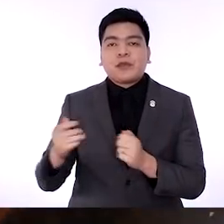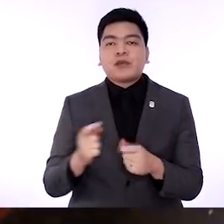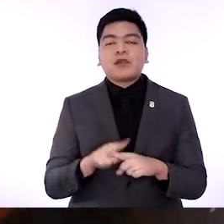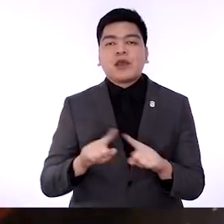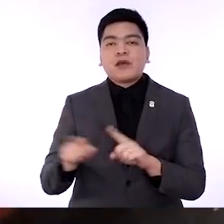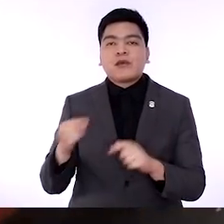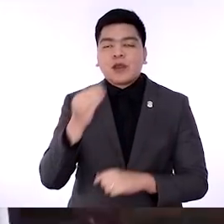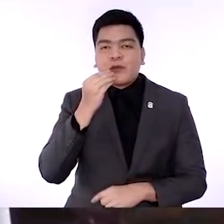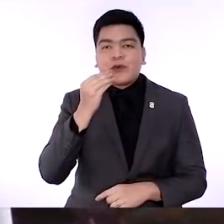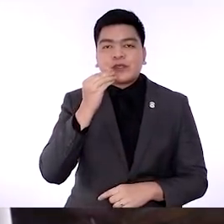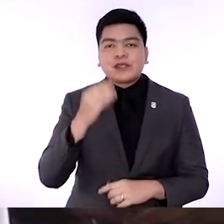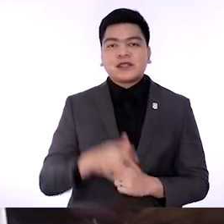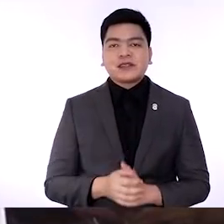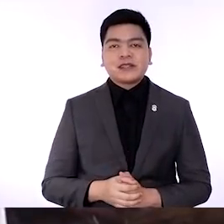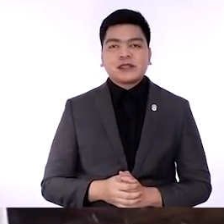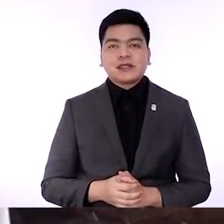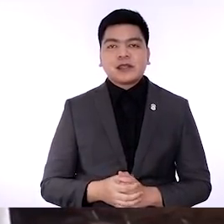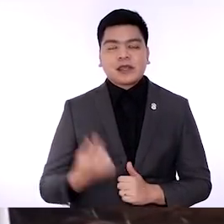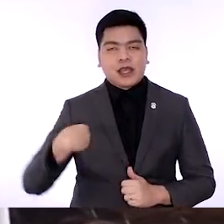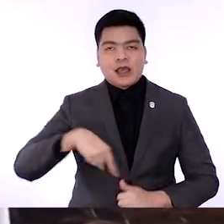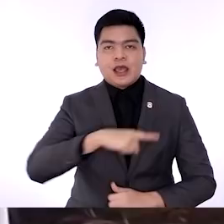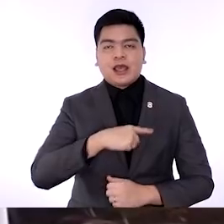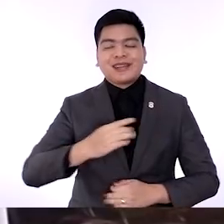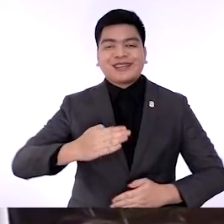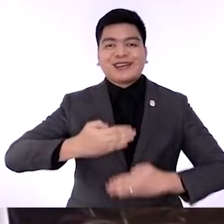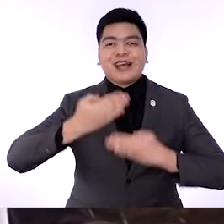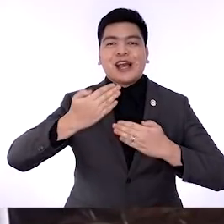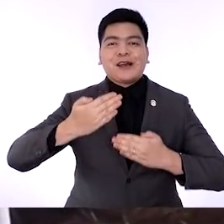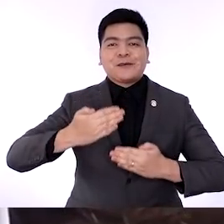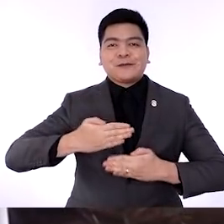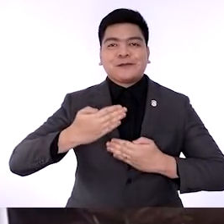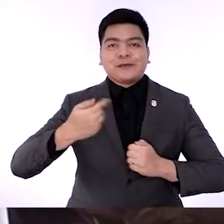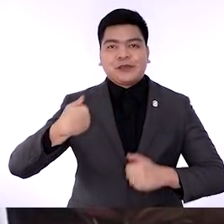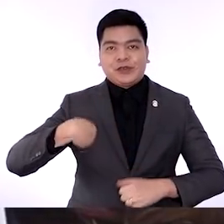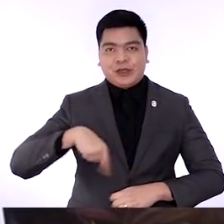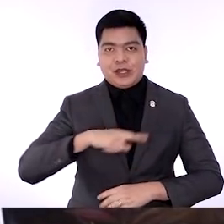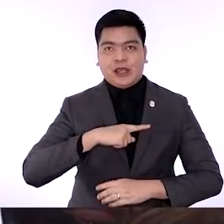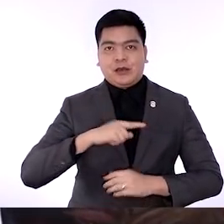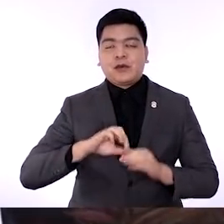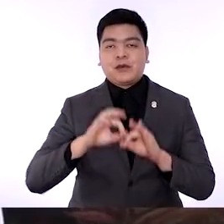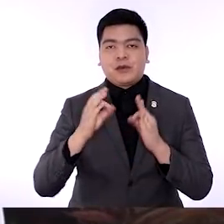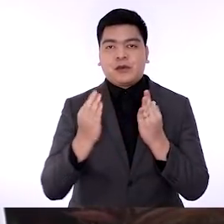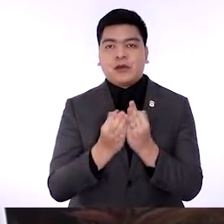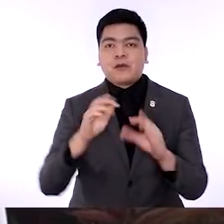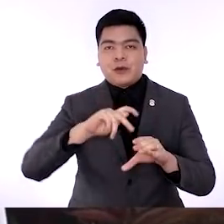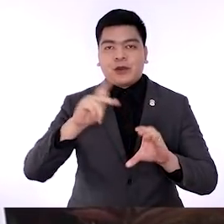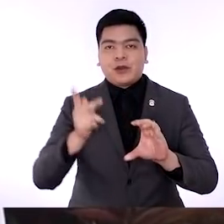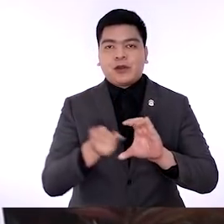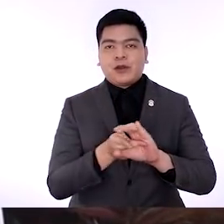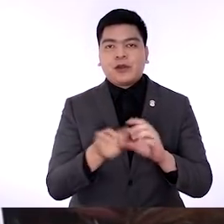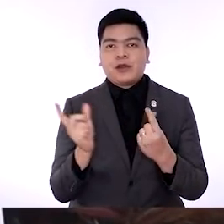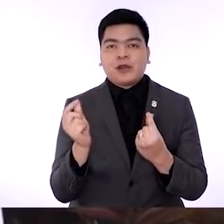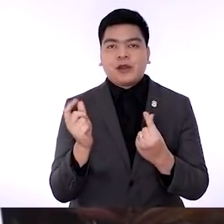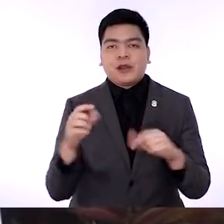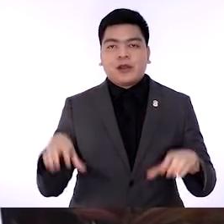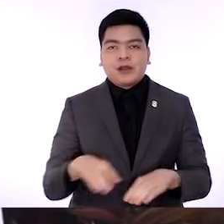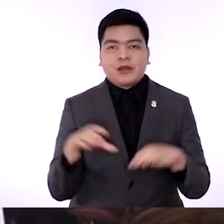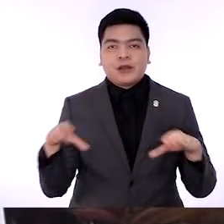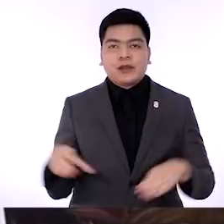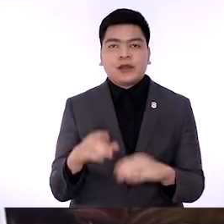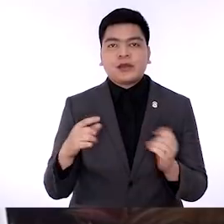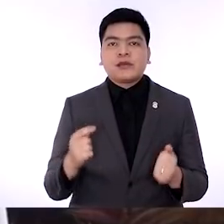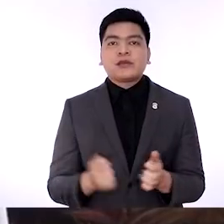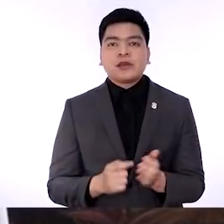pagkain. Lubos po kaming nagagalak na nakabahagi po ang aming sambahayan sa isinagawang aktibidad. Ito po